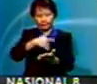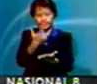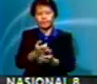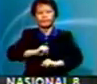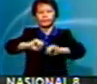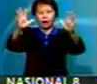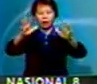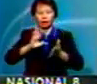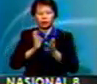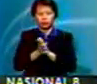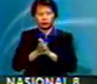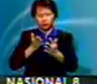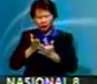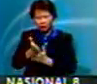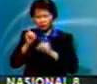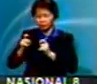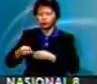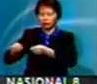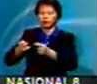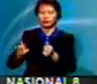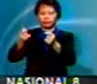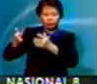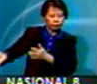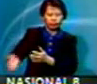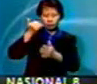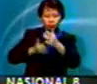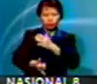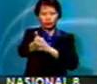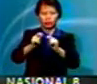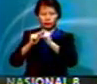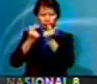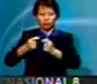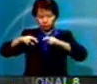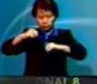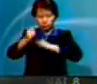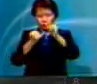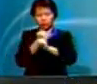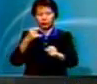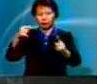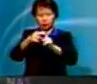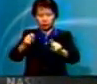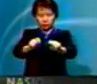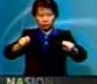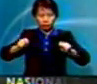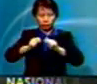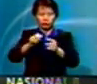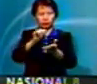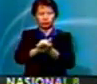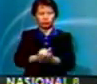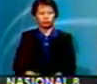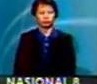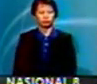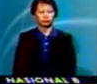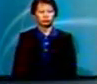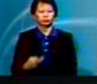MH17. Justru akses perlu diberikan secepat mungkin kepada pasukan siasatan antarabangsa ke lokasi nahas tersebut. Malaysia